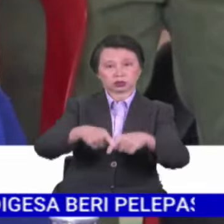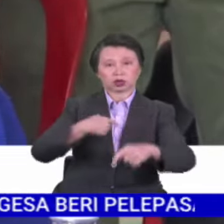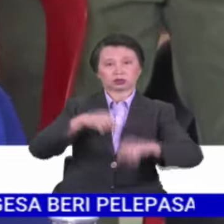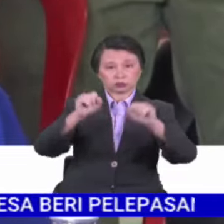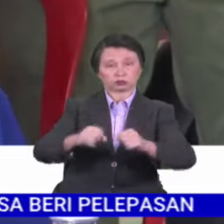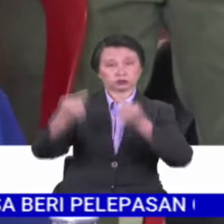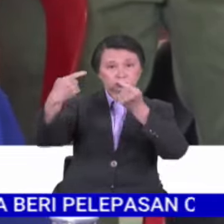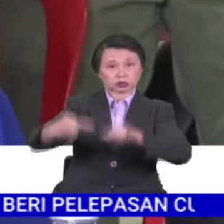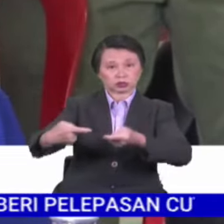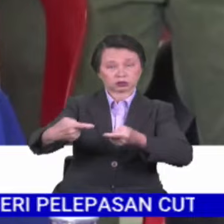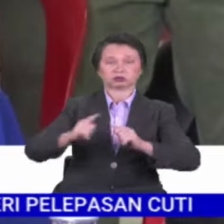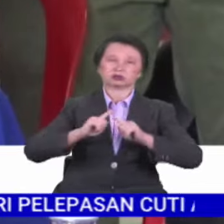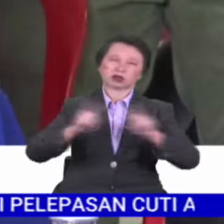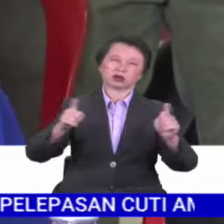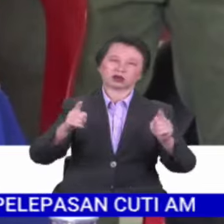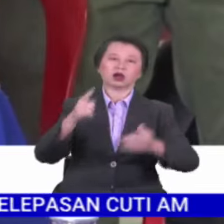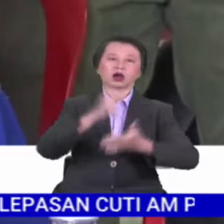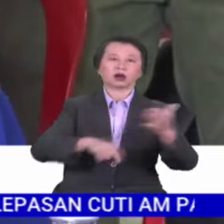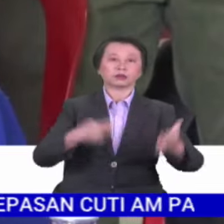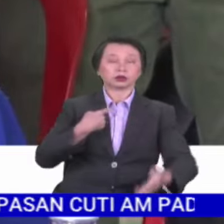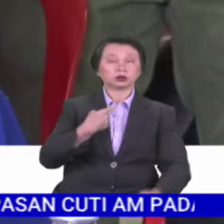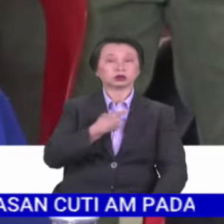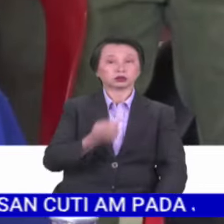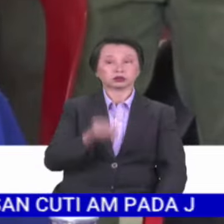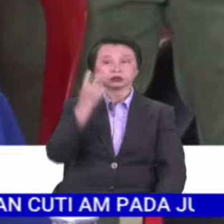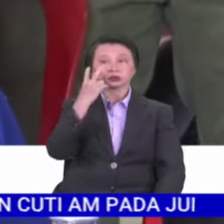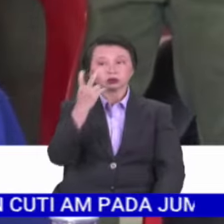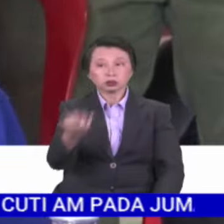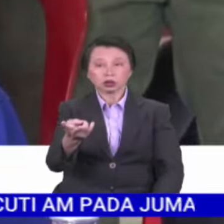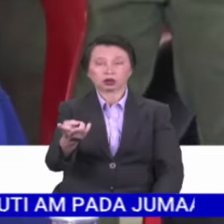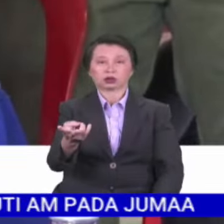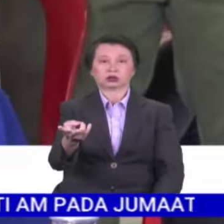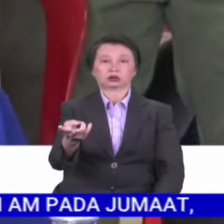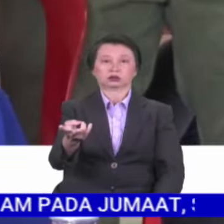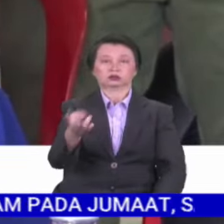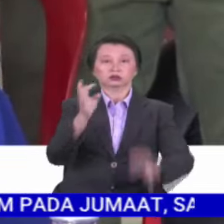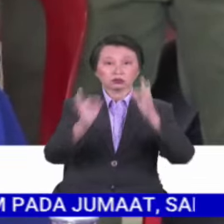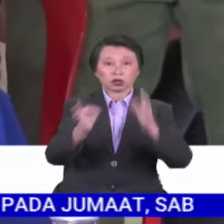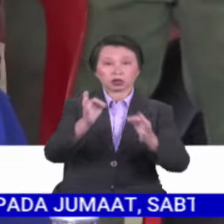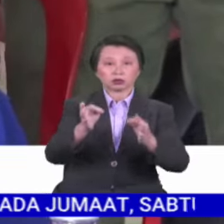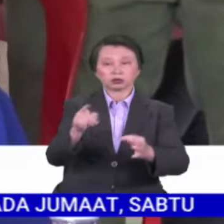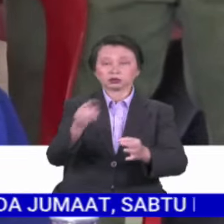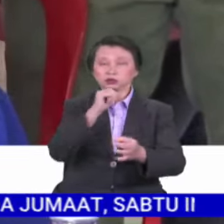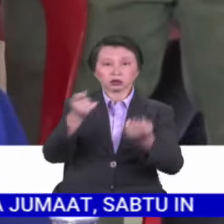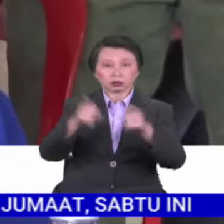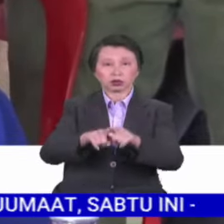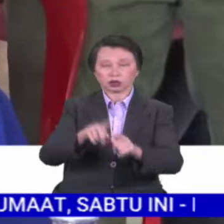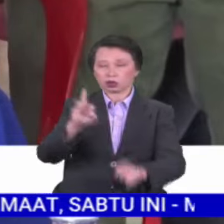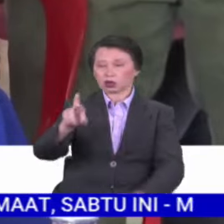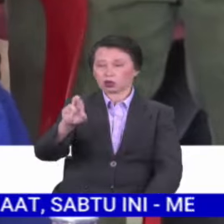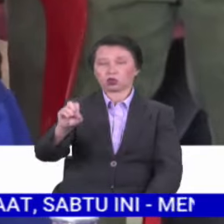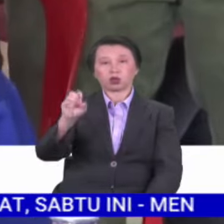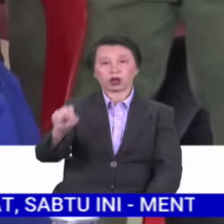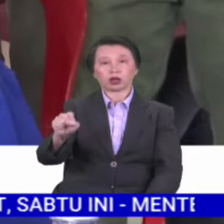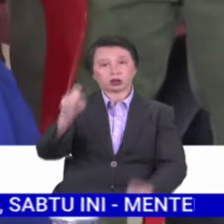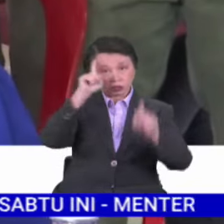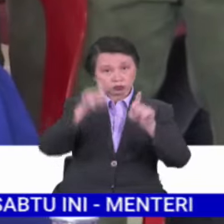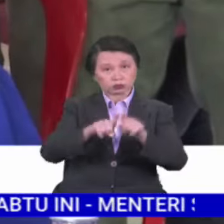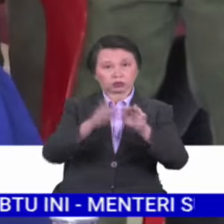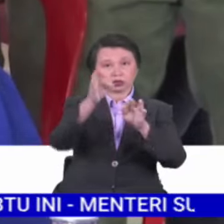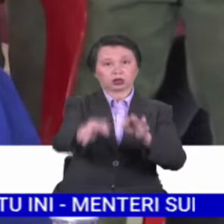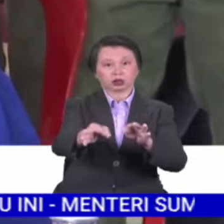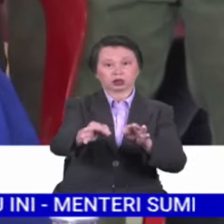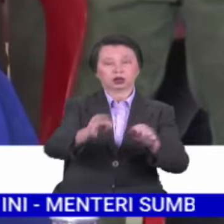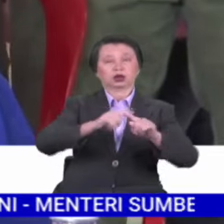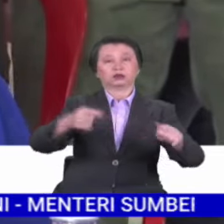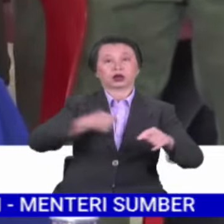Presiden. Tetapi apa yang kita lihat adalah perkara itu tidak berlaku. ROS setuju ditangguhkan dan saya tak boleh